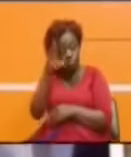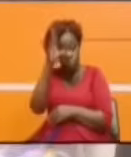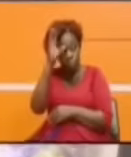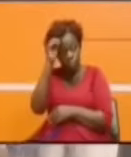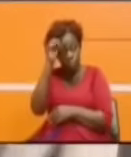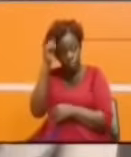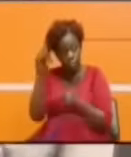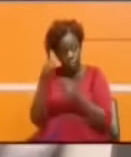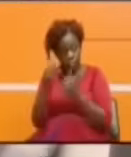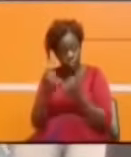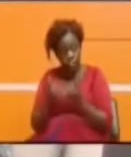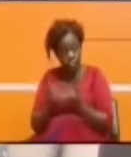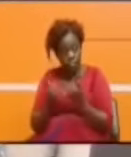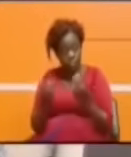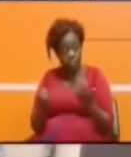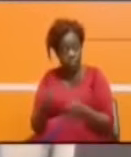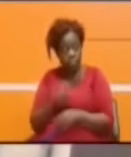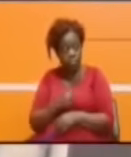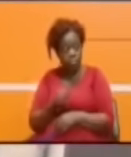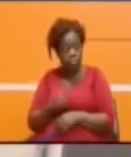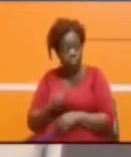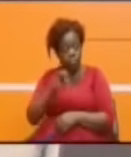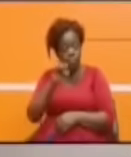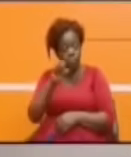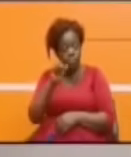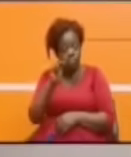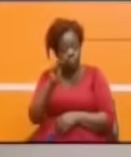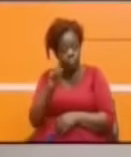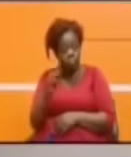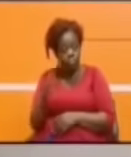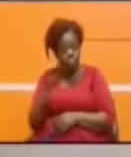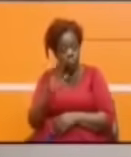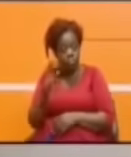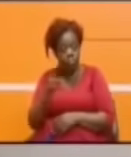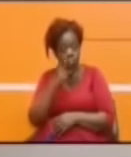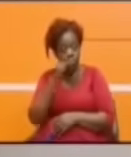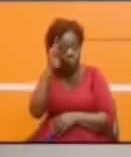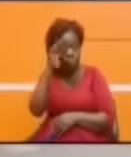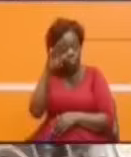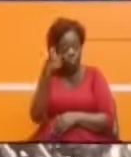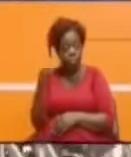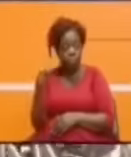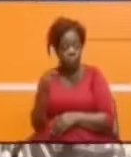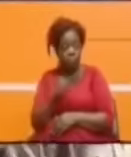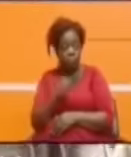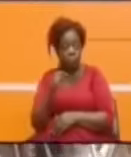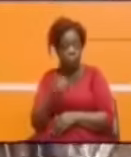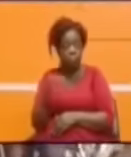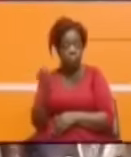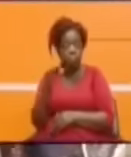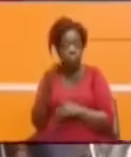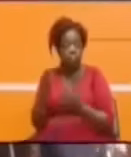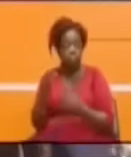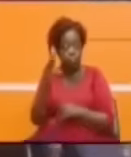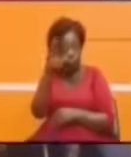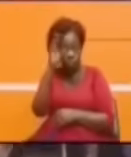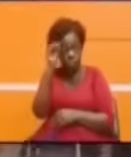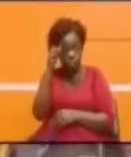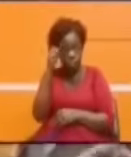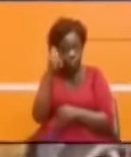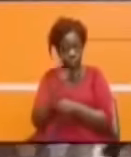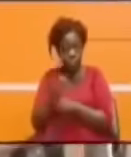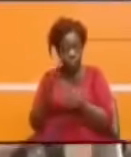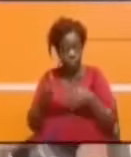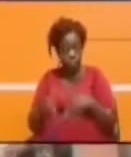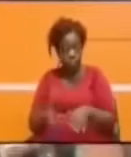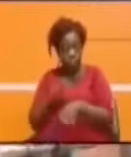muka omukulembeze w'eggwanga Mama Jenti Kataa Museveni aziddwayo bakadde ku ssomero yagayaza hayi gy'asoma. Omuwala ono baamuzalira